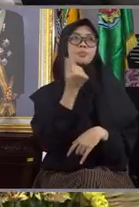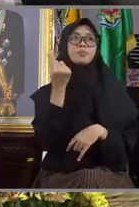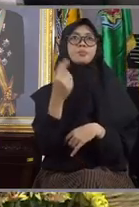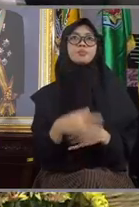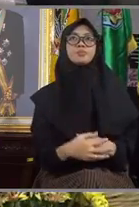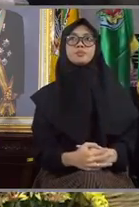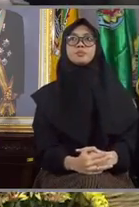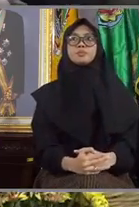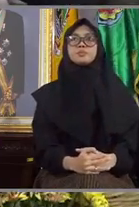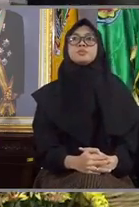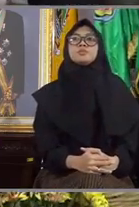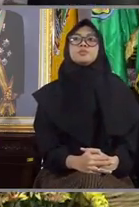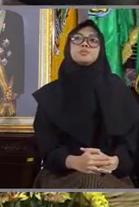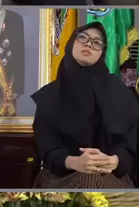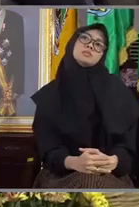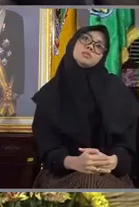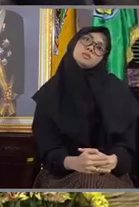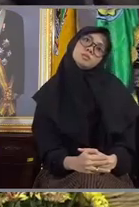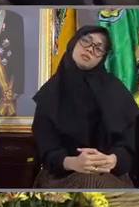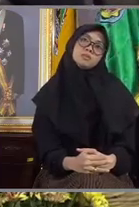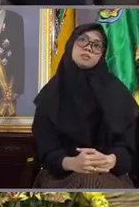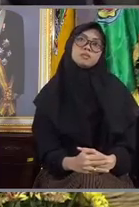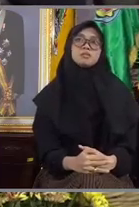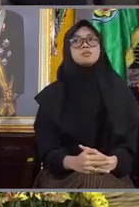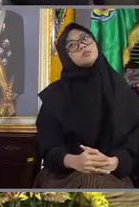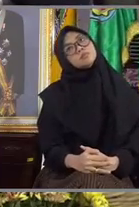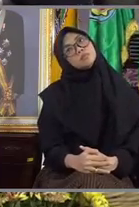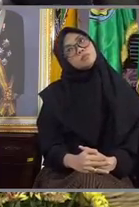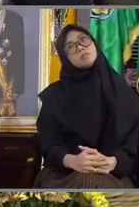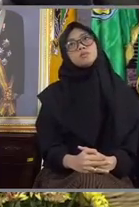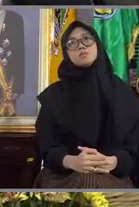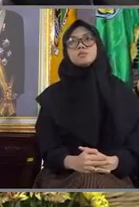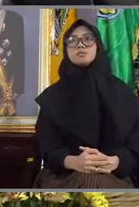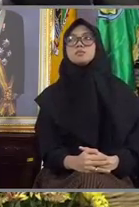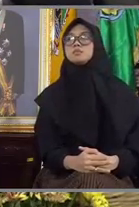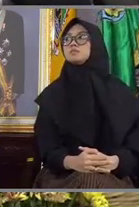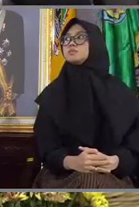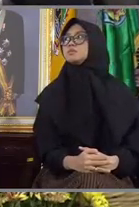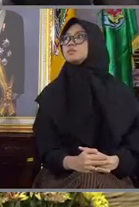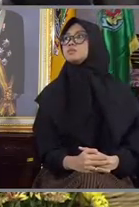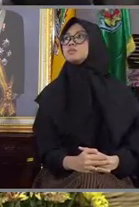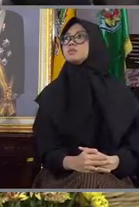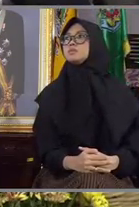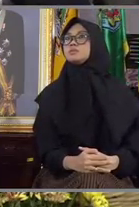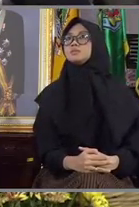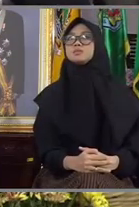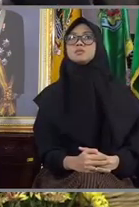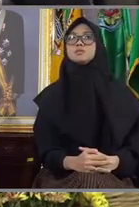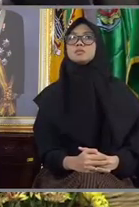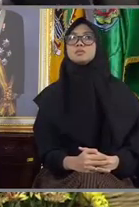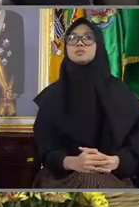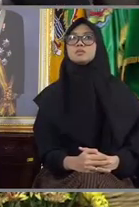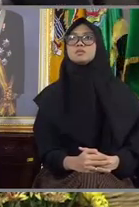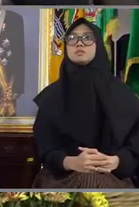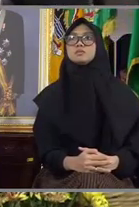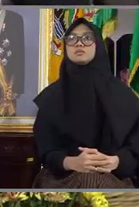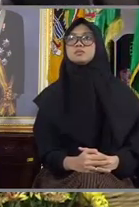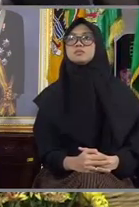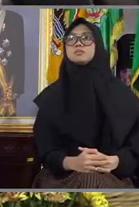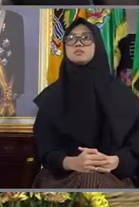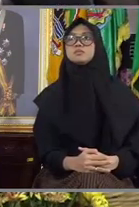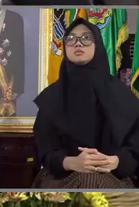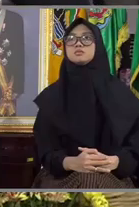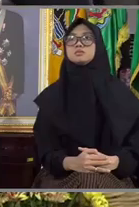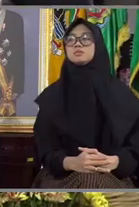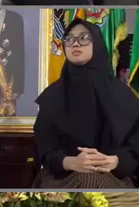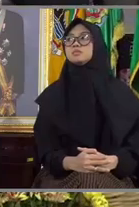Yang satu boleh bisa langsung menuju ke mic. Ada para pejabat. Bisa langsung menuju ke mic. Satu di sana ya. Oke, okay. Okay. Sudah. Ya, monggo. Mungkin